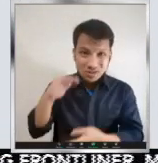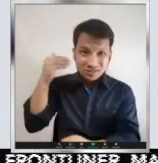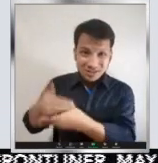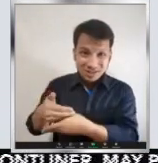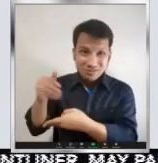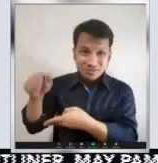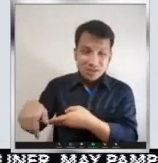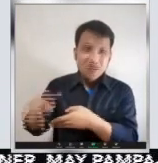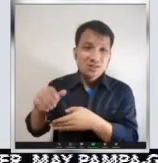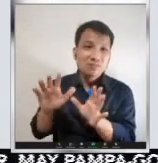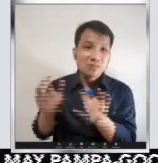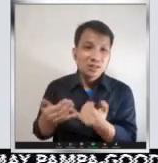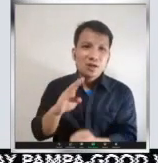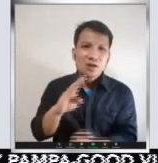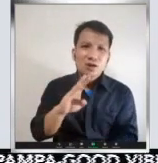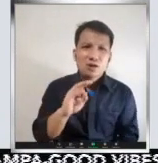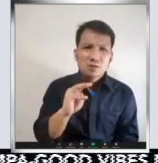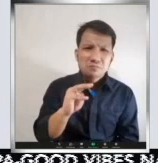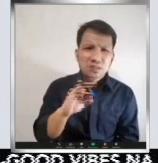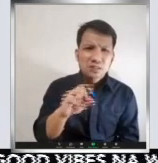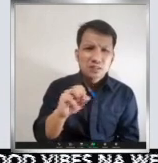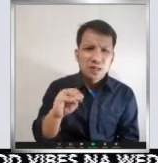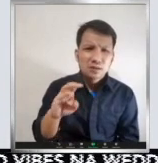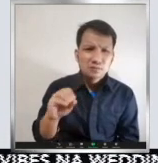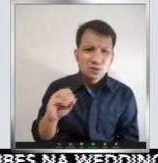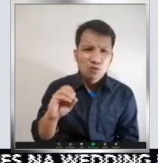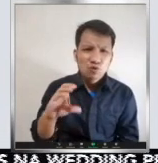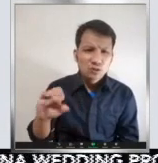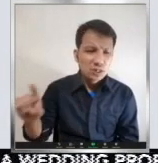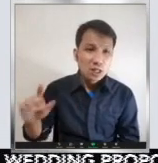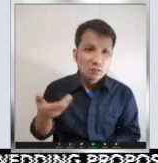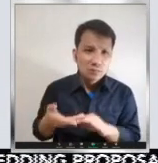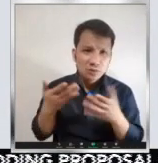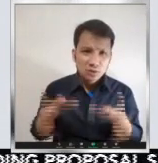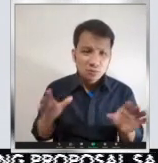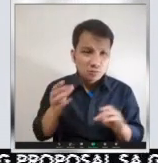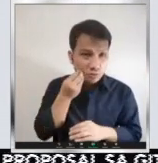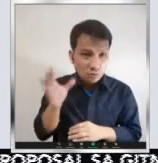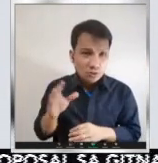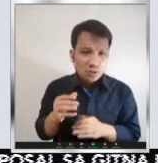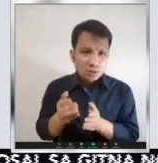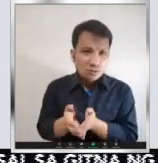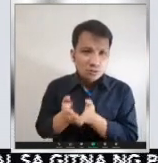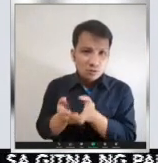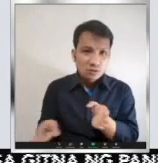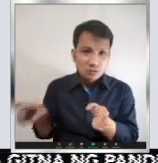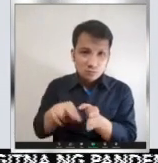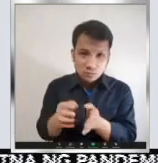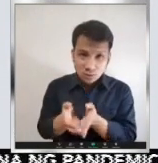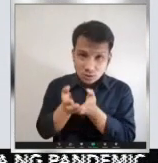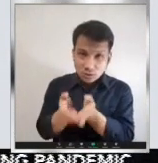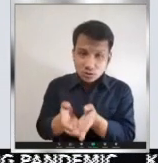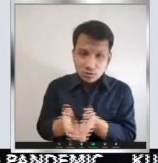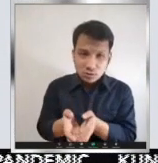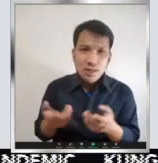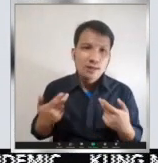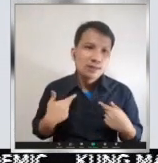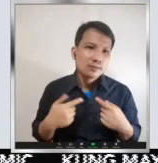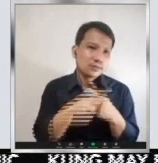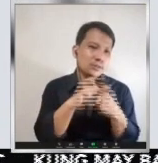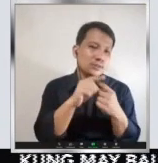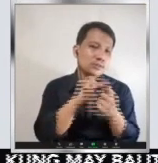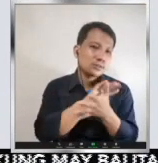Bonifacio, Misamis Occidental. Matapos makauwi roon, ang isang seaman na positibo rin sa COVID. Natapos niya ang